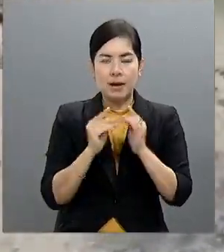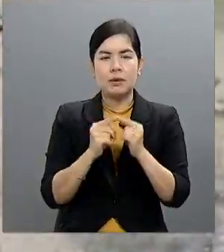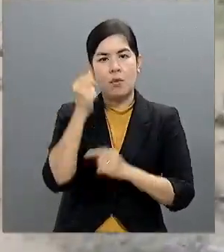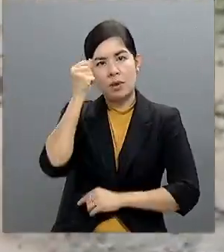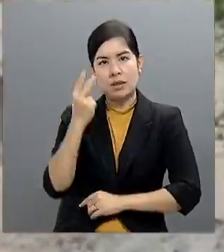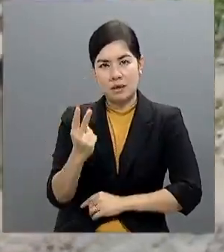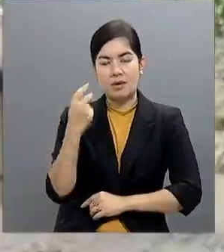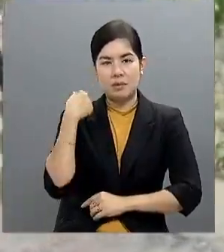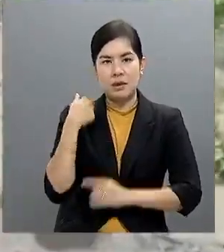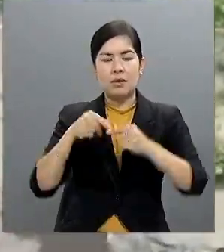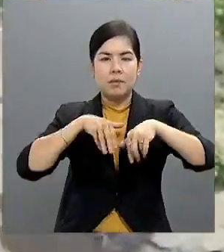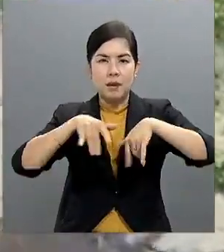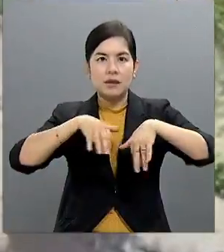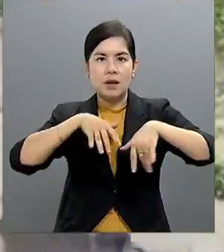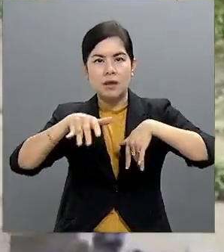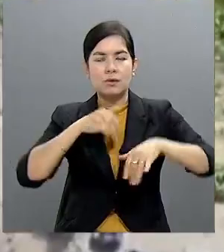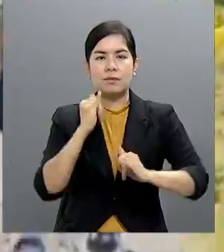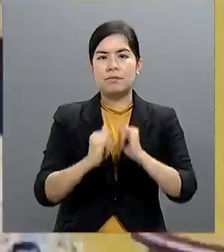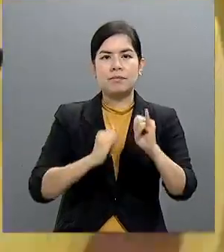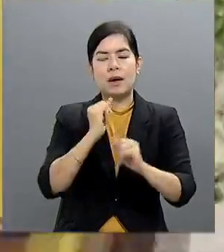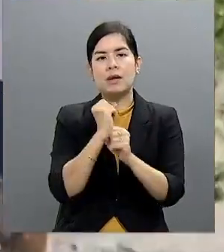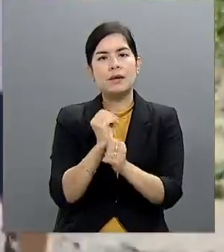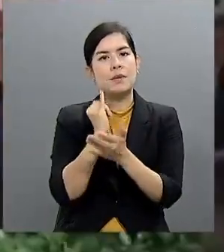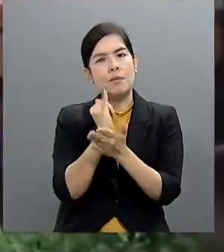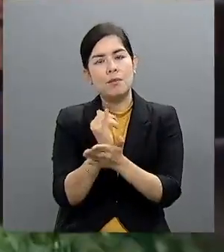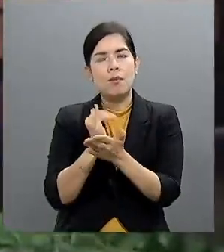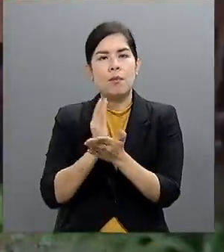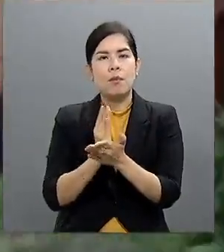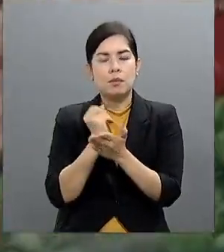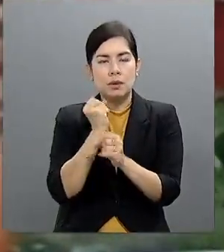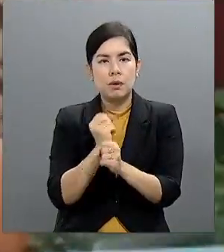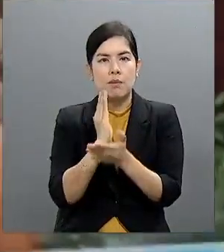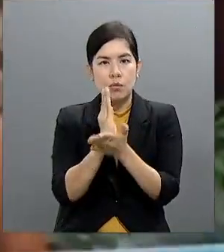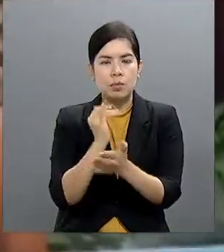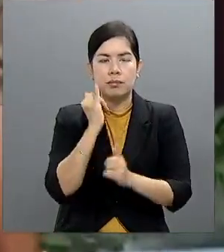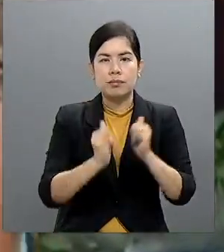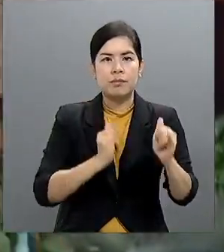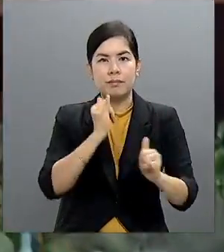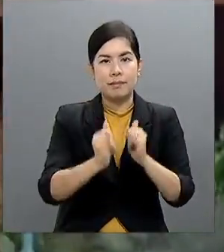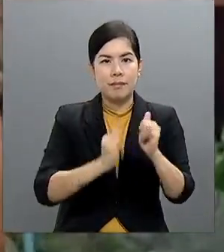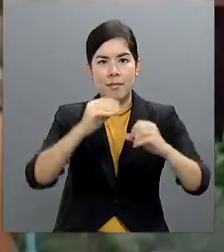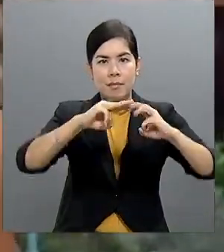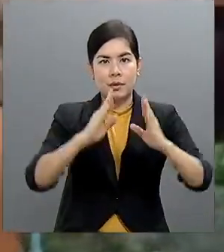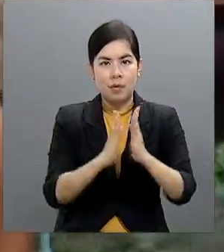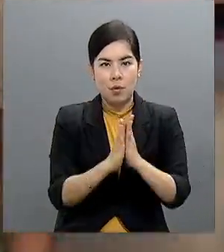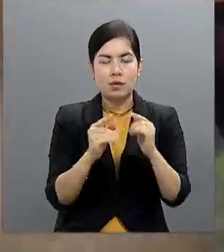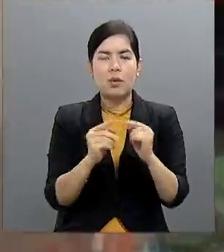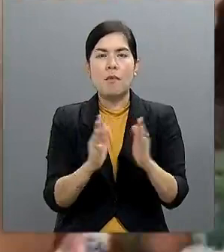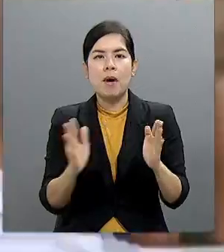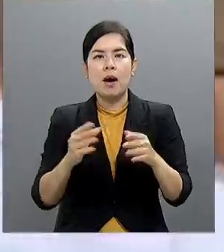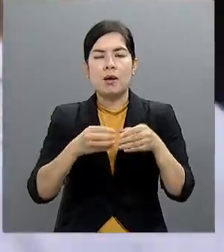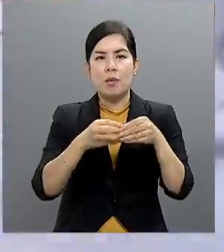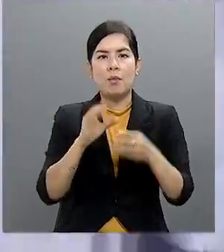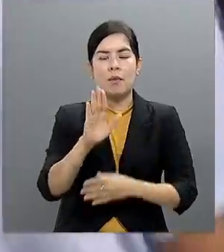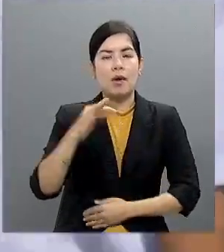นร่วมกันทำบุญเป็นจำนวนมากเลยค่ะซึ่งทางเจ้าหน้าที่จิตอาสาและนักเรียนก็ต้องทำความสะอาดกันนะคะเพื่อ